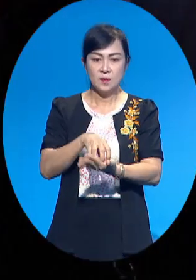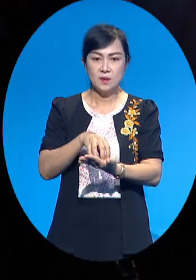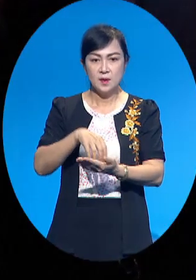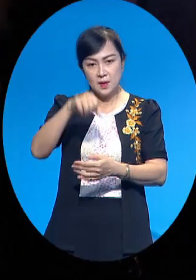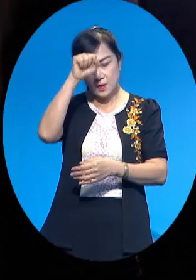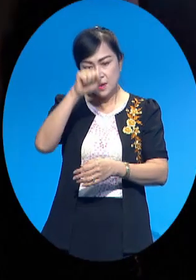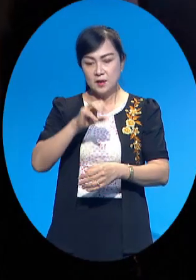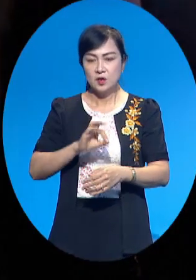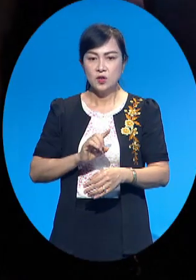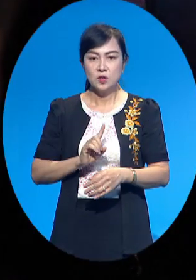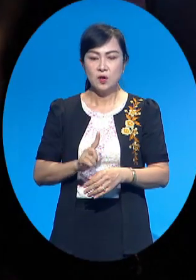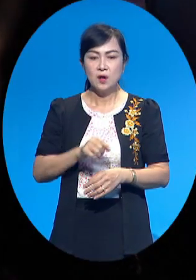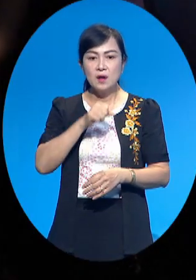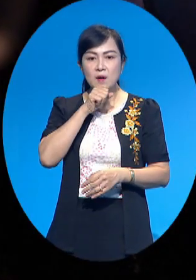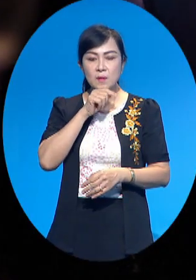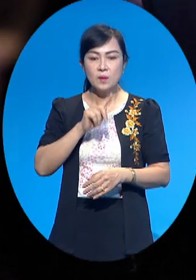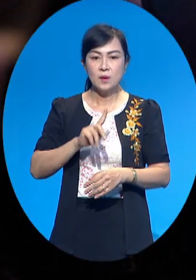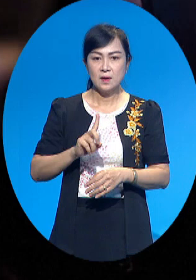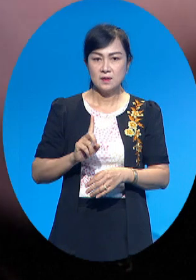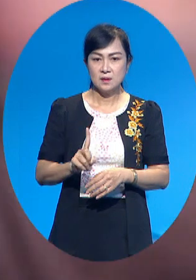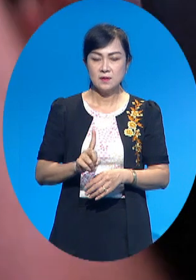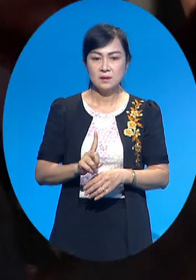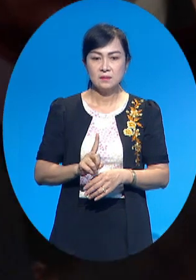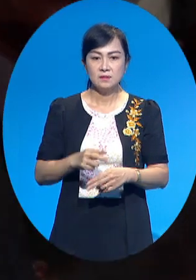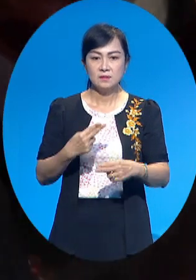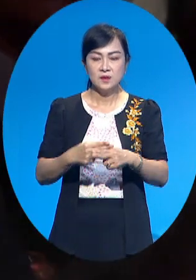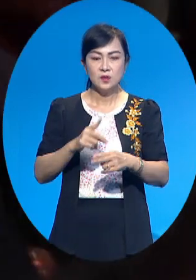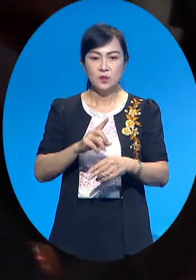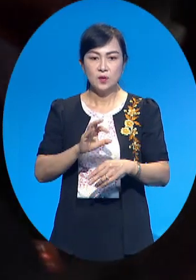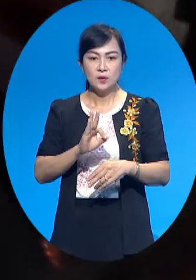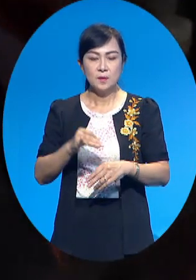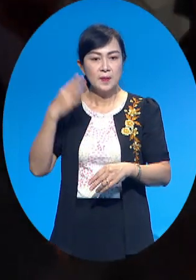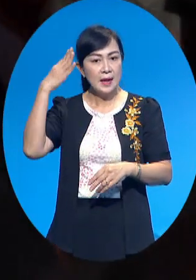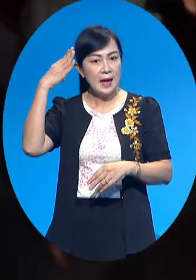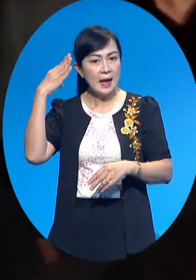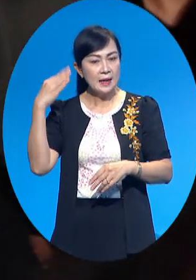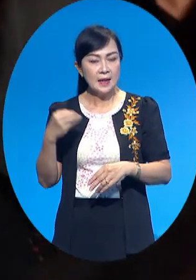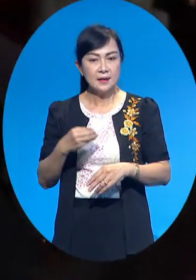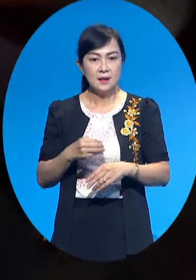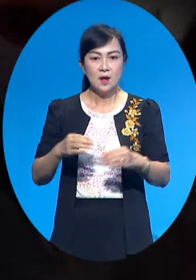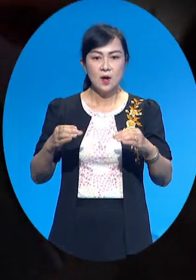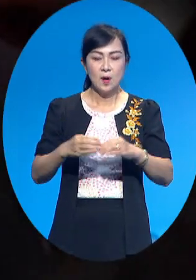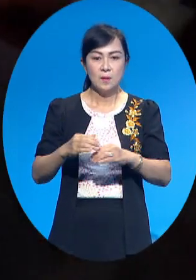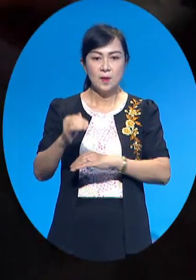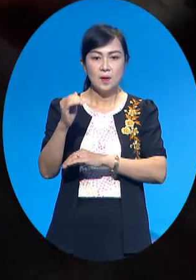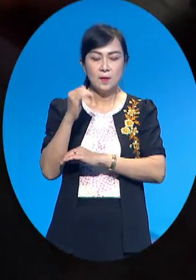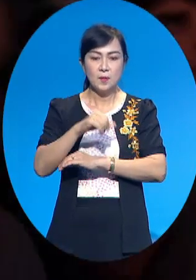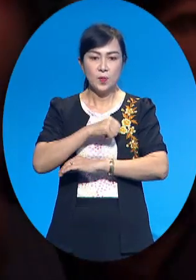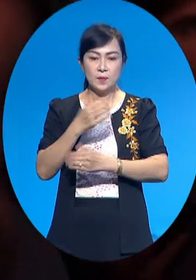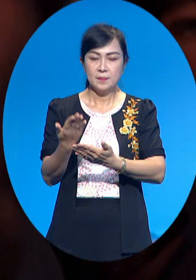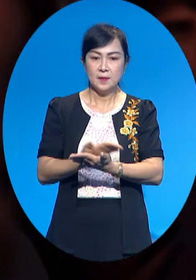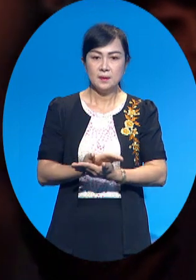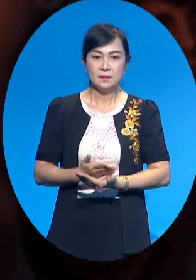đảng tự do cực hữu, ông Geert Wilders, người có biệt danh là Donald Trump của Hà Lan, sẽ có các cuộc họp để thành lập liên minh cầm quyền